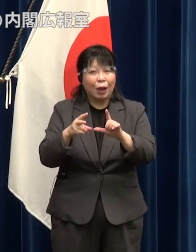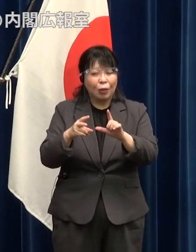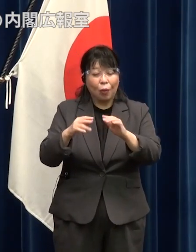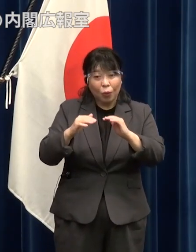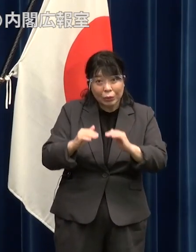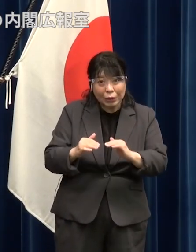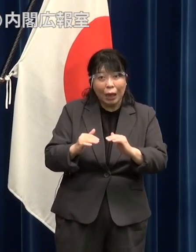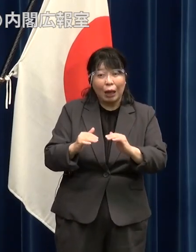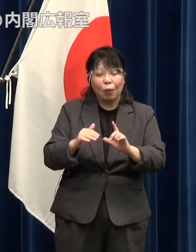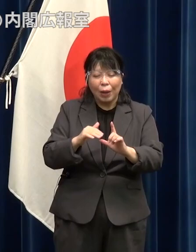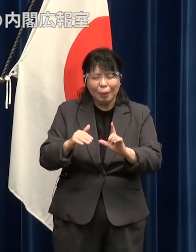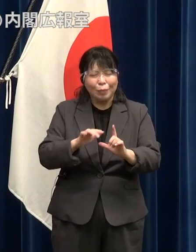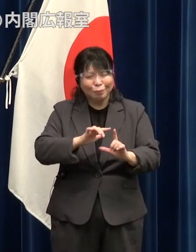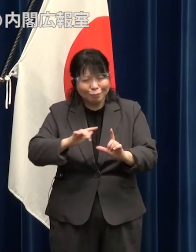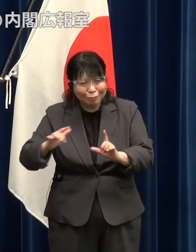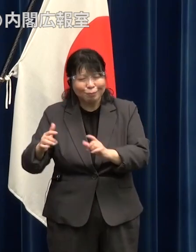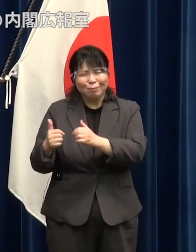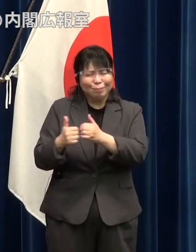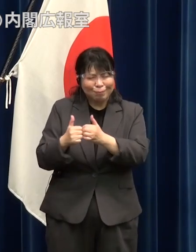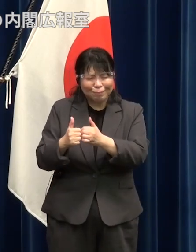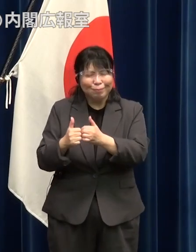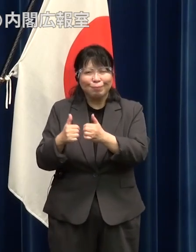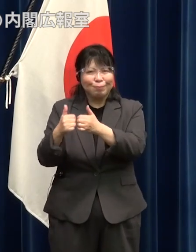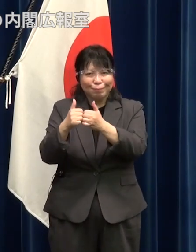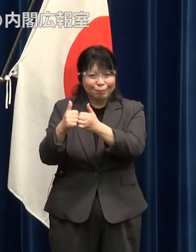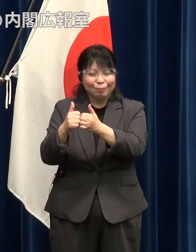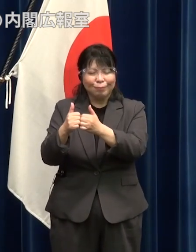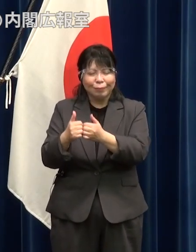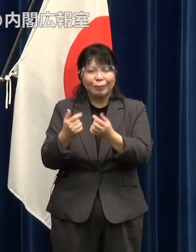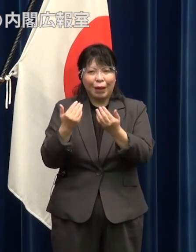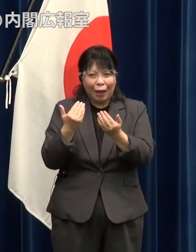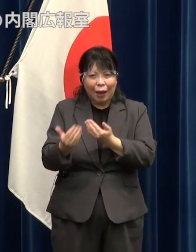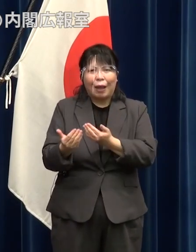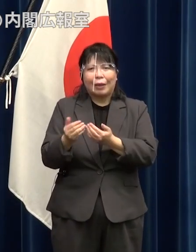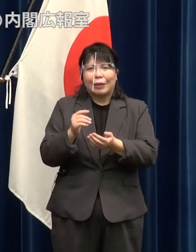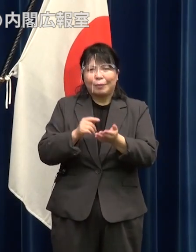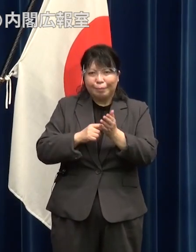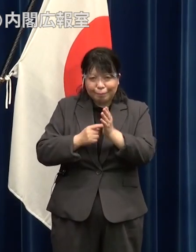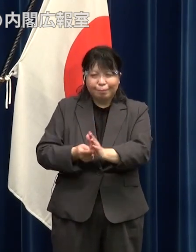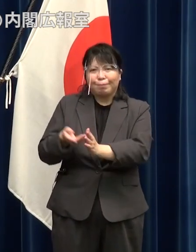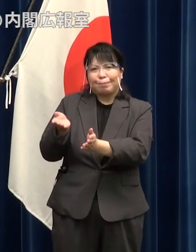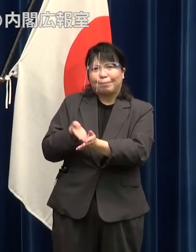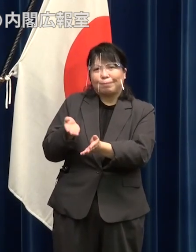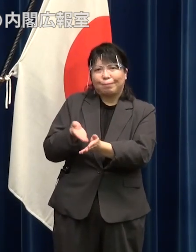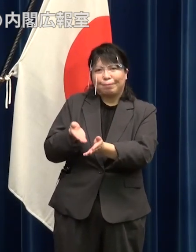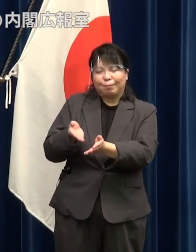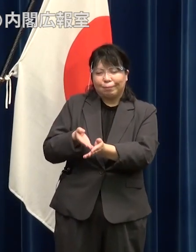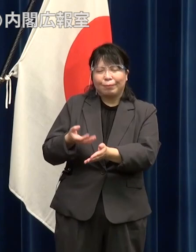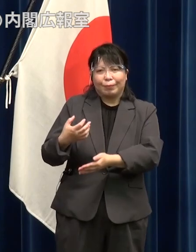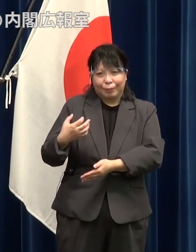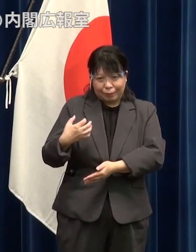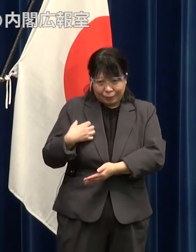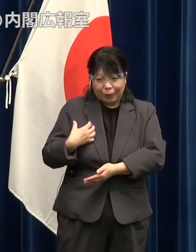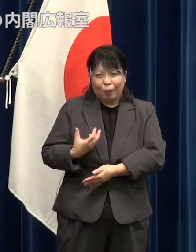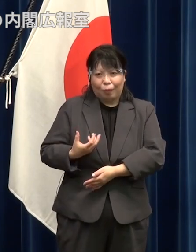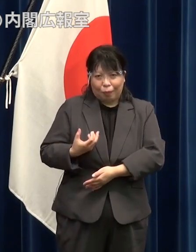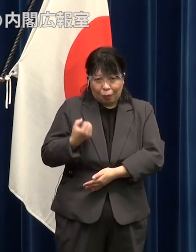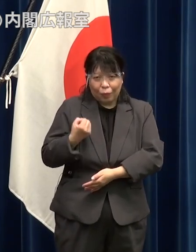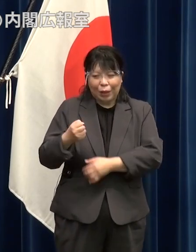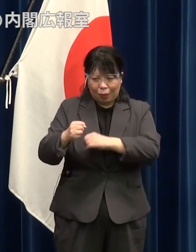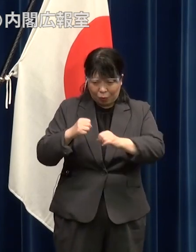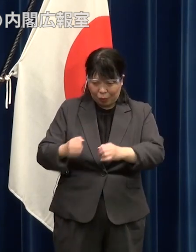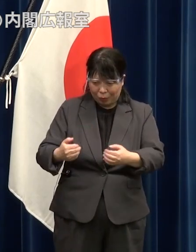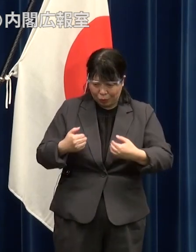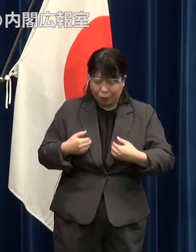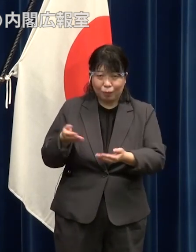思疎通を行い主張すべきは主張し責任ある行動を強く求めつつ対話を重ね